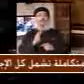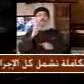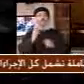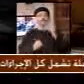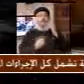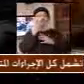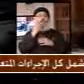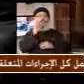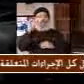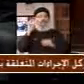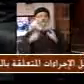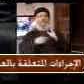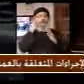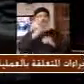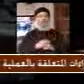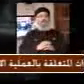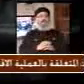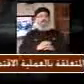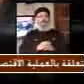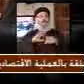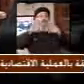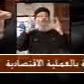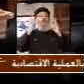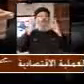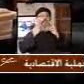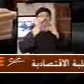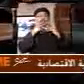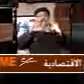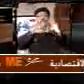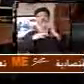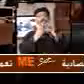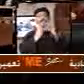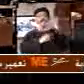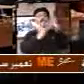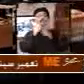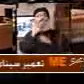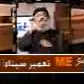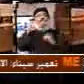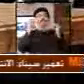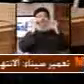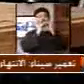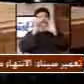المعجزة بتبتدي إن دول الجموع بقيت مع المسيح 3 أيام،